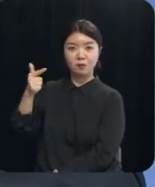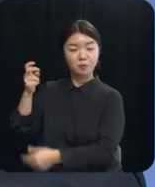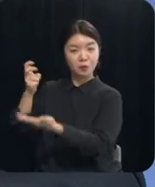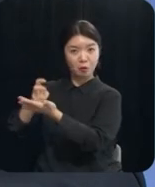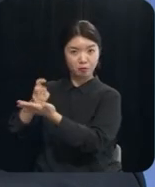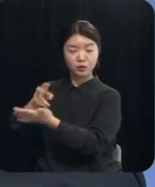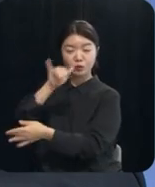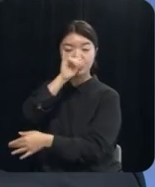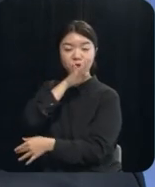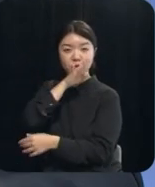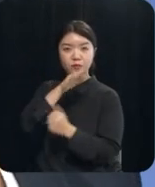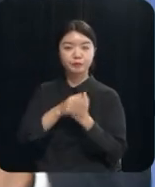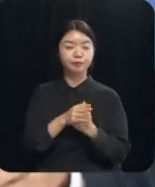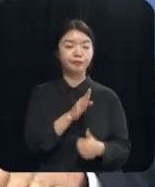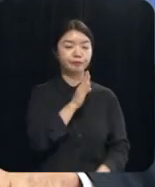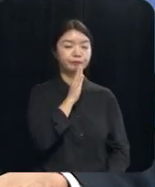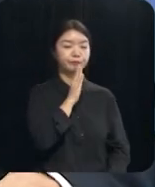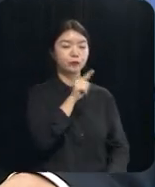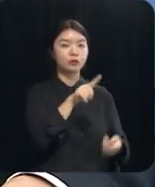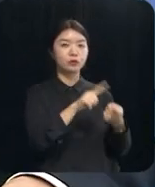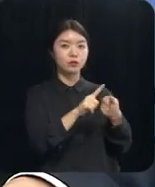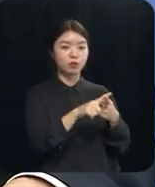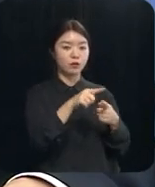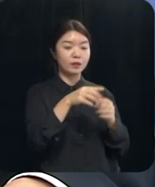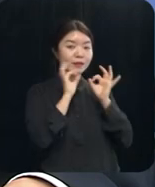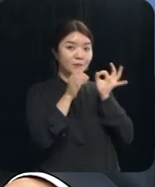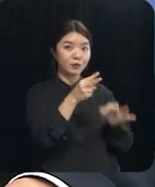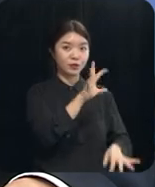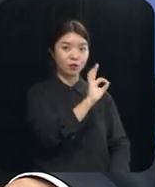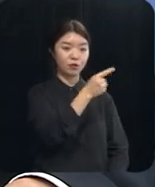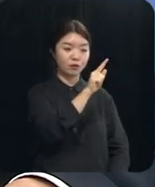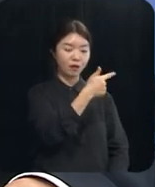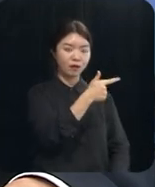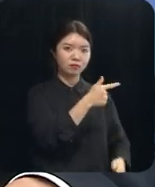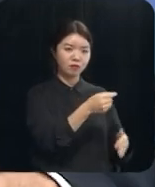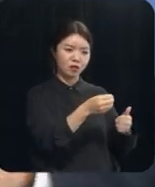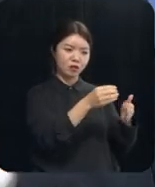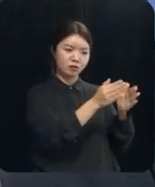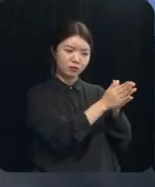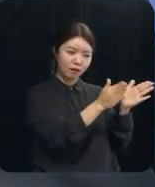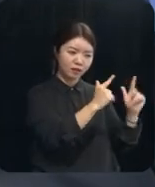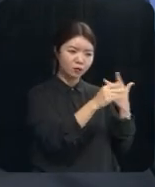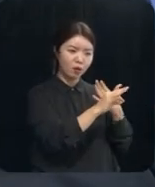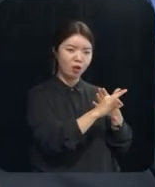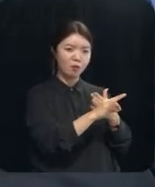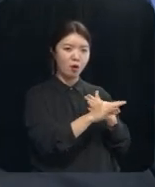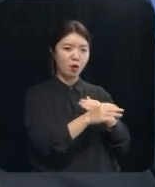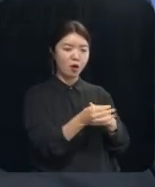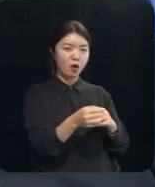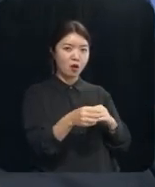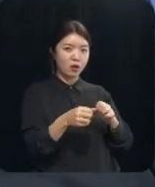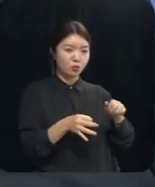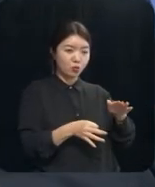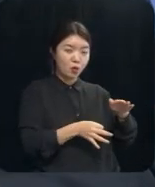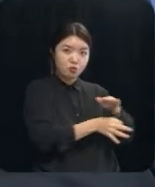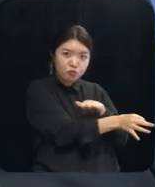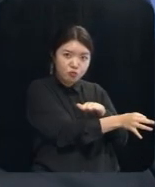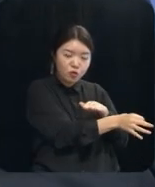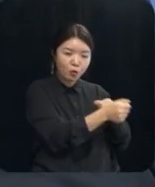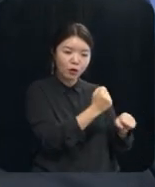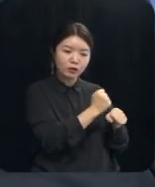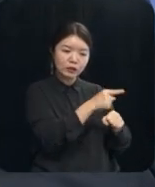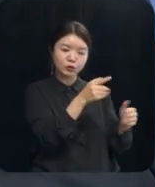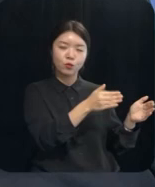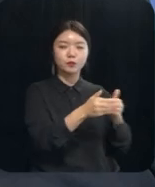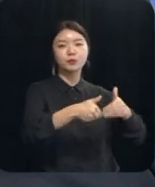있을 거고 맞습니다. 이제 예. 그거에 따라서 김영란법을 적용을 할지 뭐 뇌물죄를 적용할지 예. 이런 부분이 이제 정리가